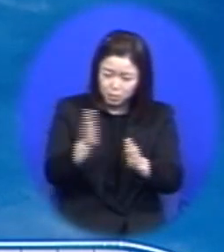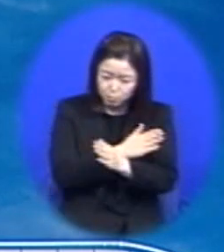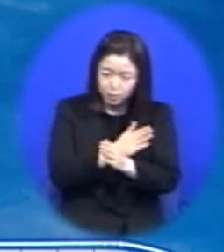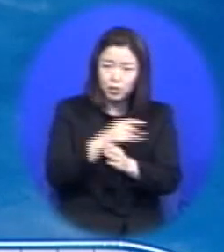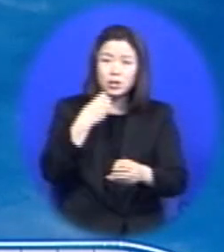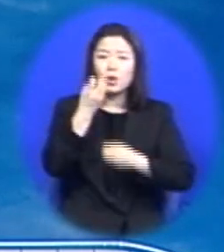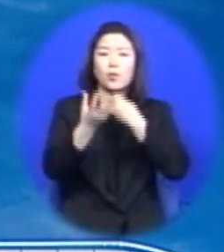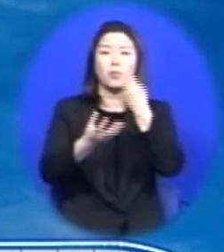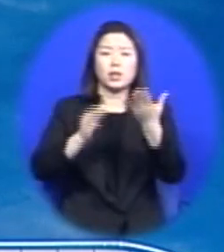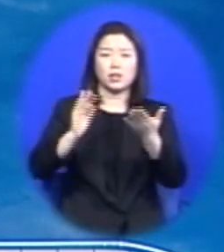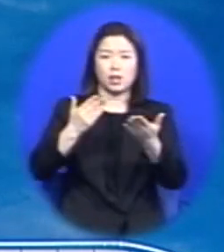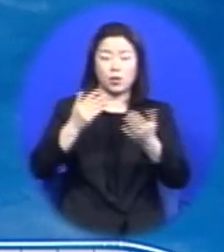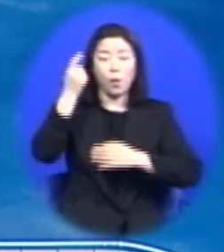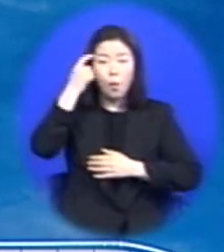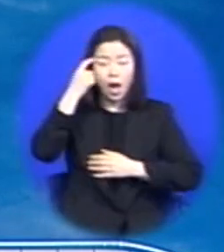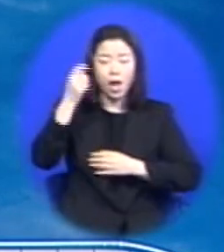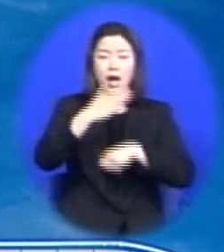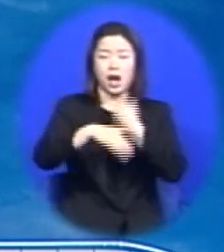바라보게 되니까.